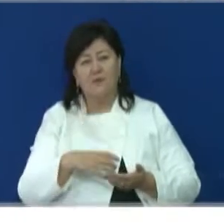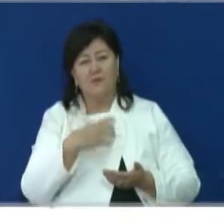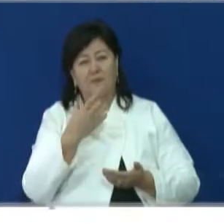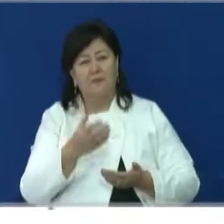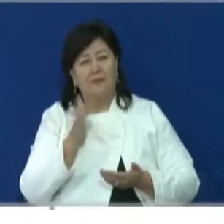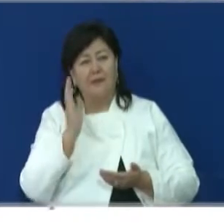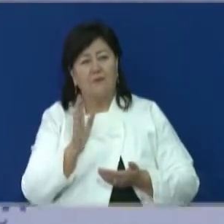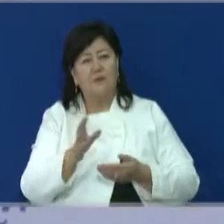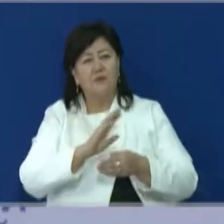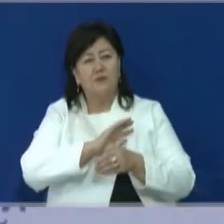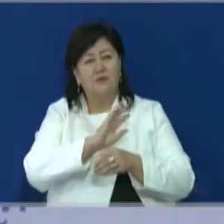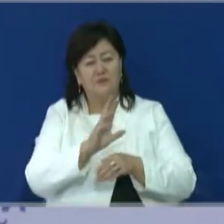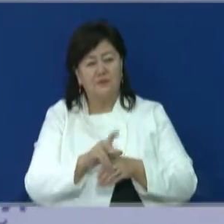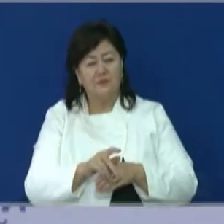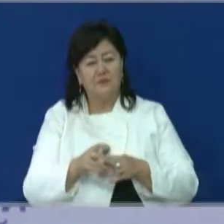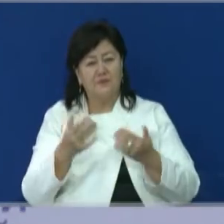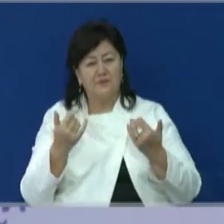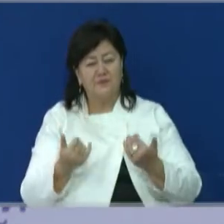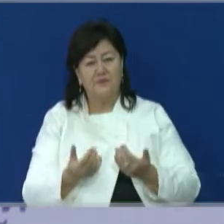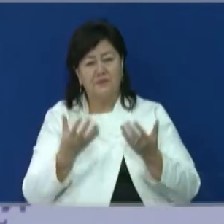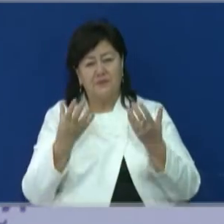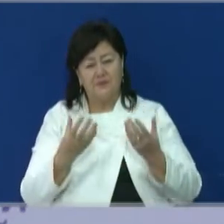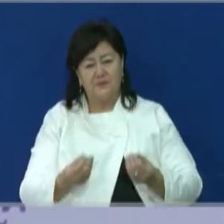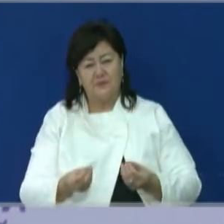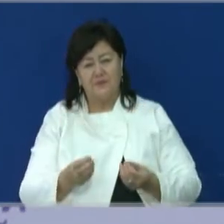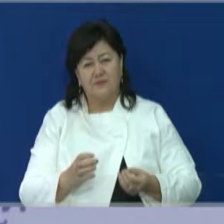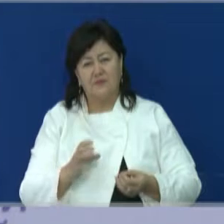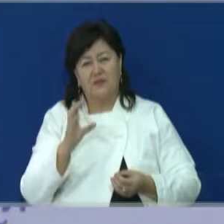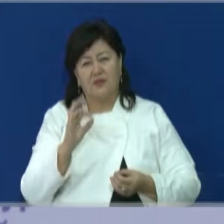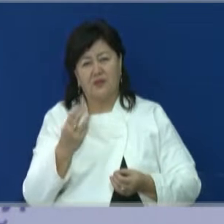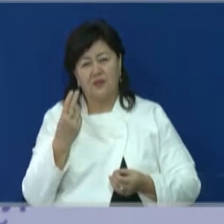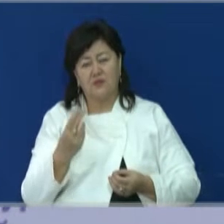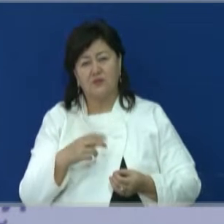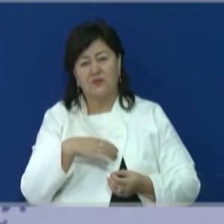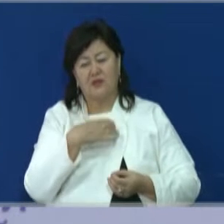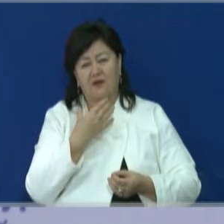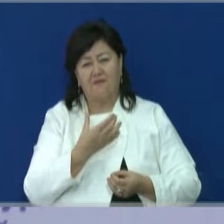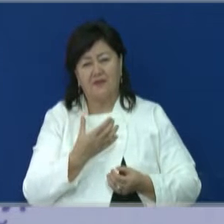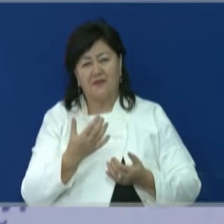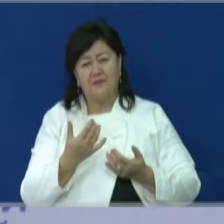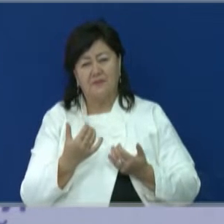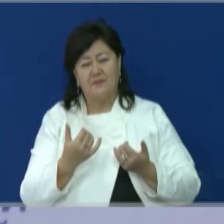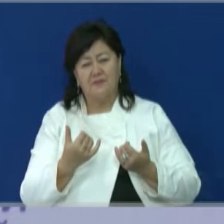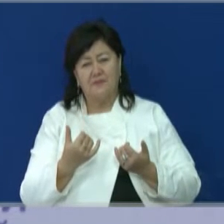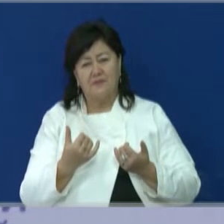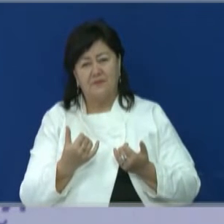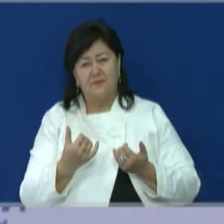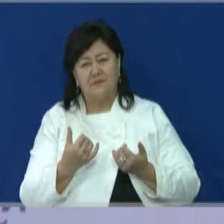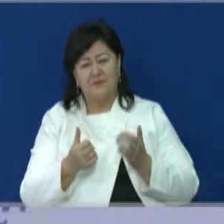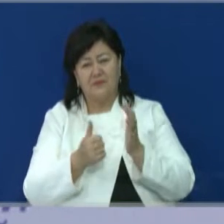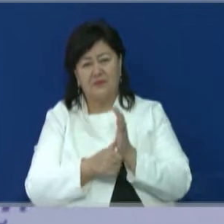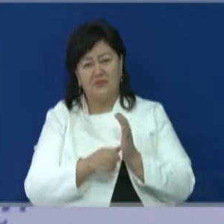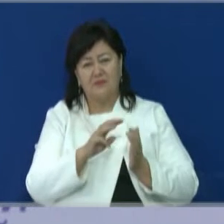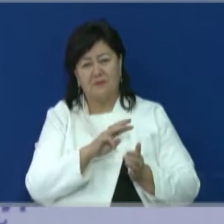түрлері қамтылады. На сегодняшний день обязательным социальным страхованием бүгінгі күні міндетті әлеуметтік сақтандырумен 6